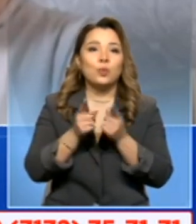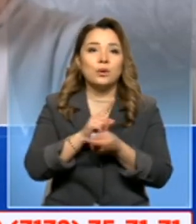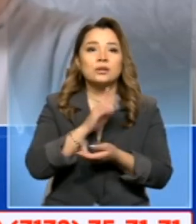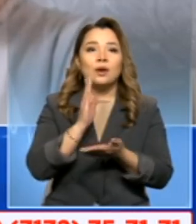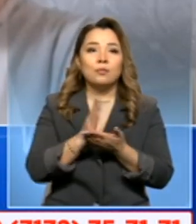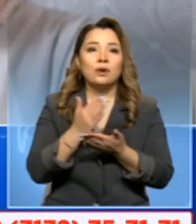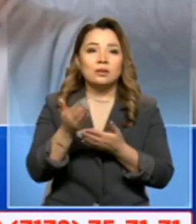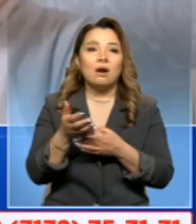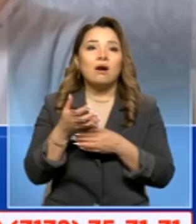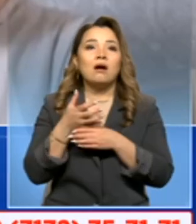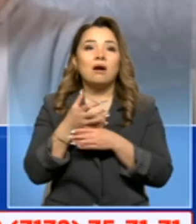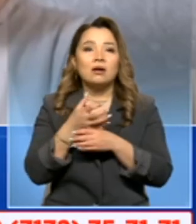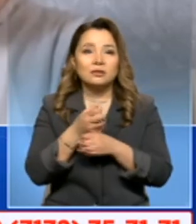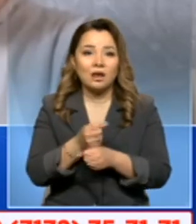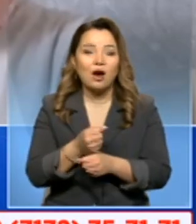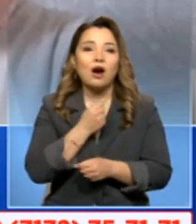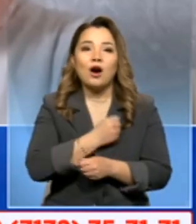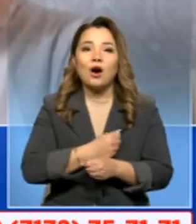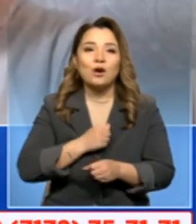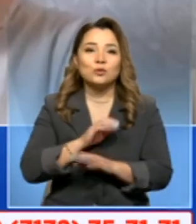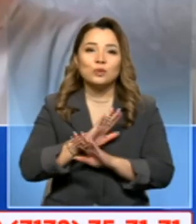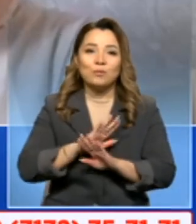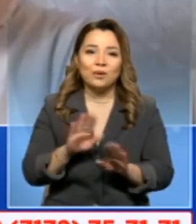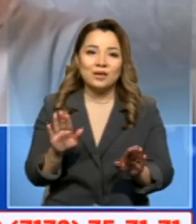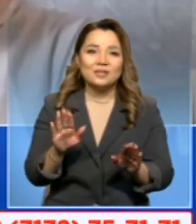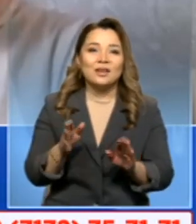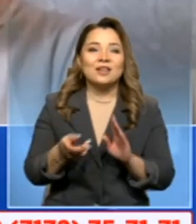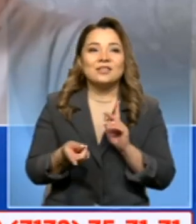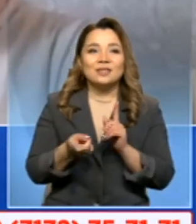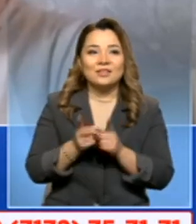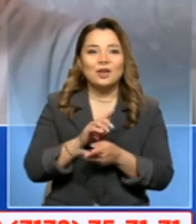бар, арықтағансың, ашуланбайтын болыпсың.